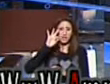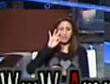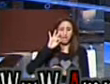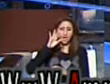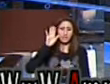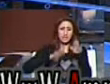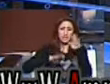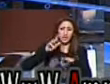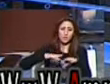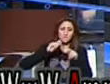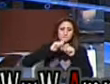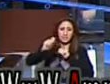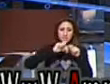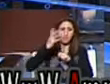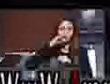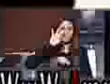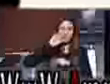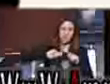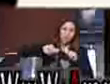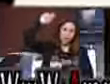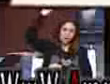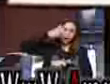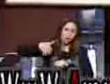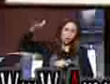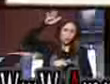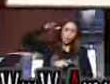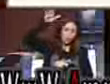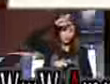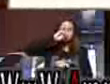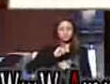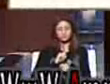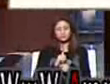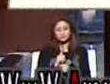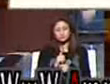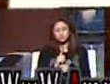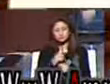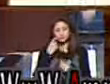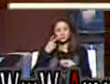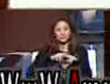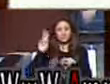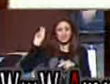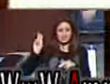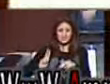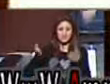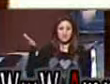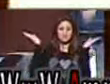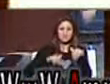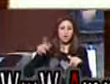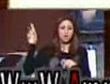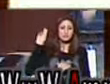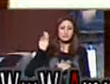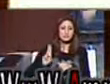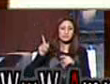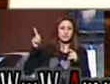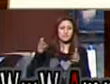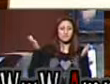الغردقه وشمال البحر الاحمر ولكن بكميات قليله، لكن الغزير فيها هيكون في وسط سينا، وده بطبيعه المنطقه ممكن